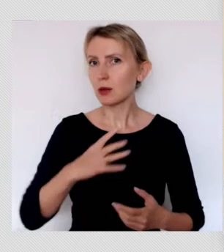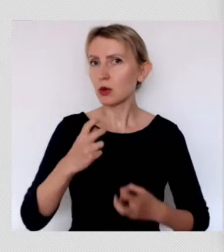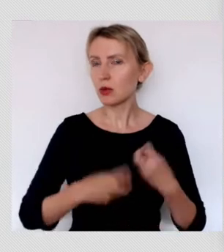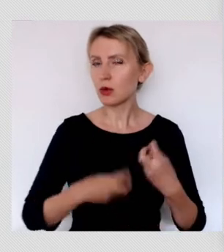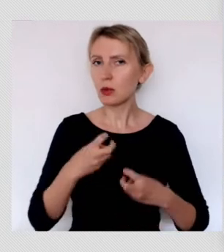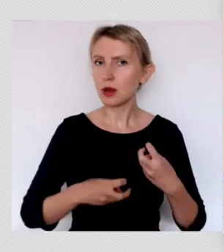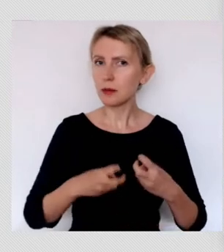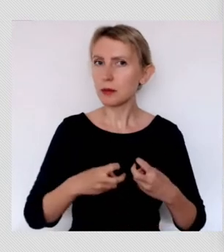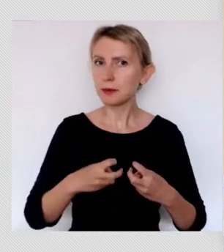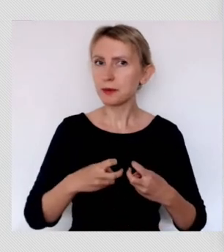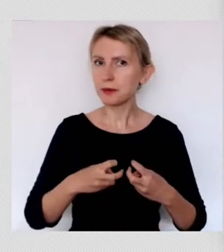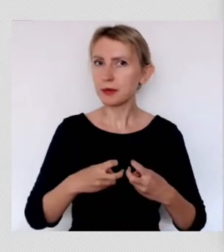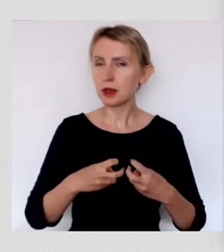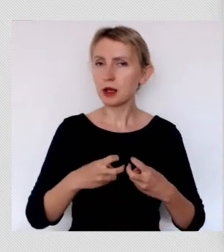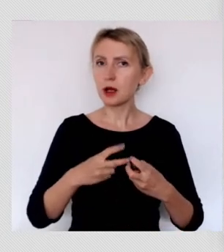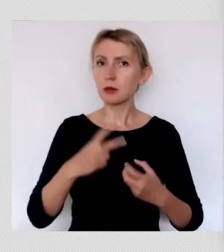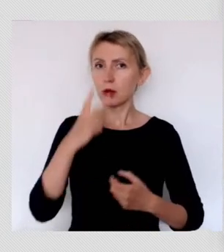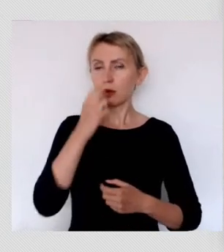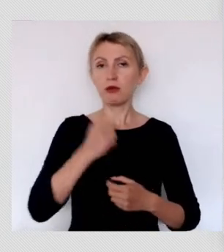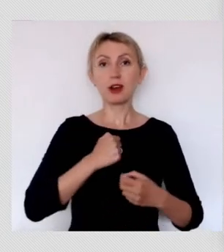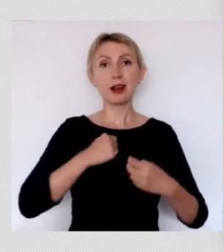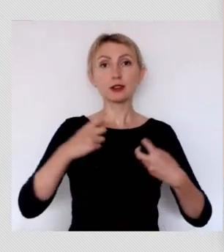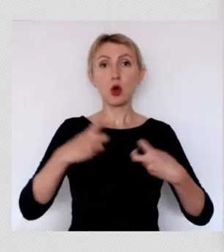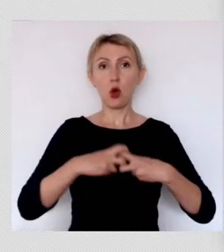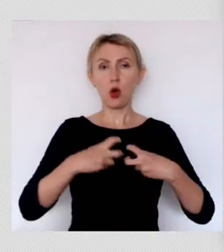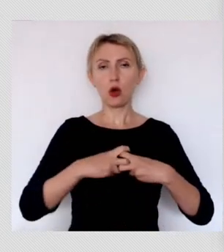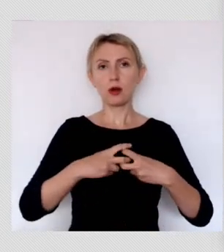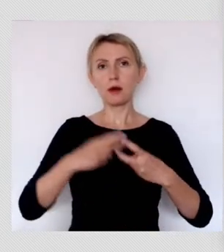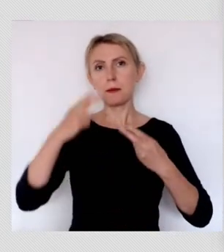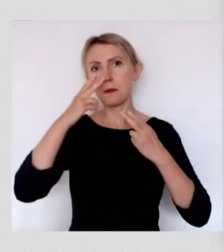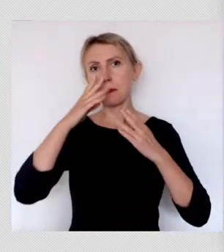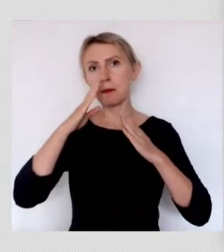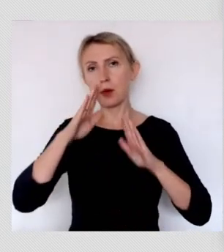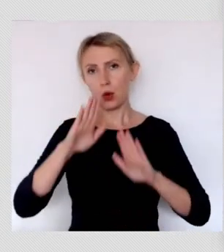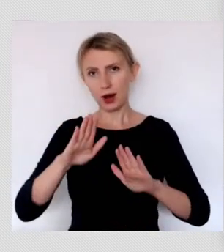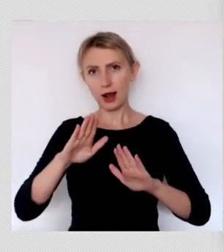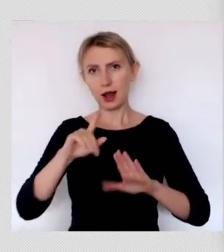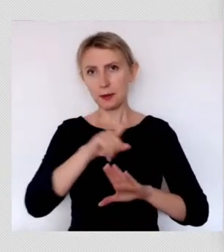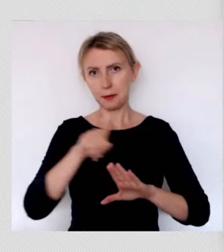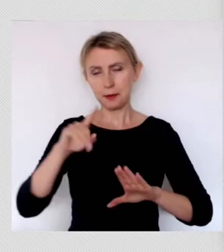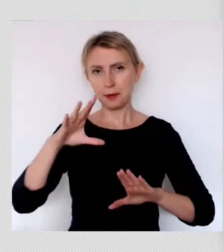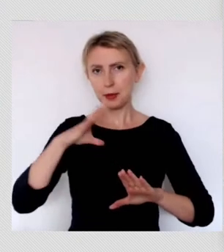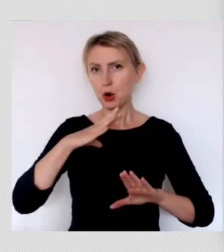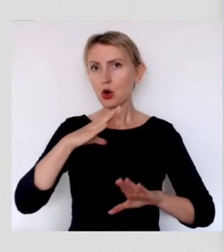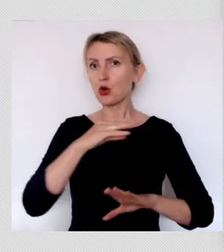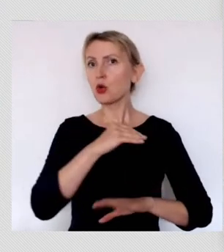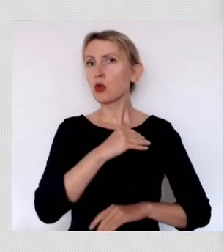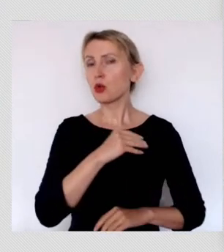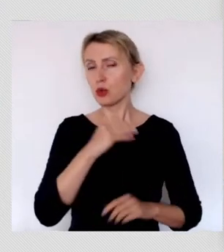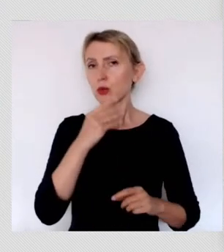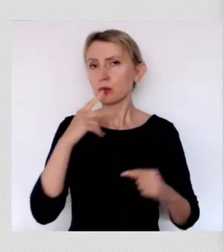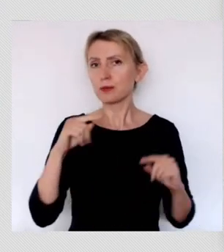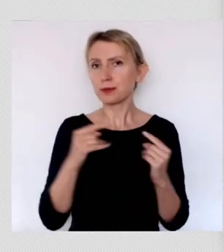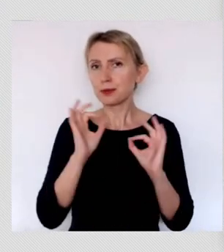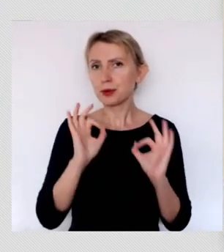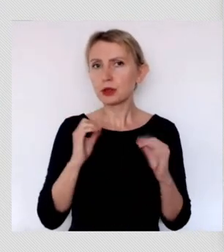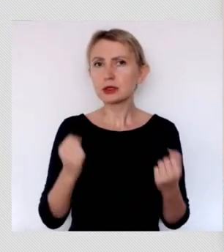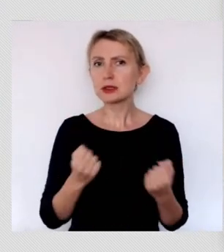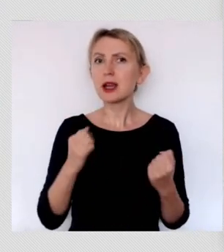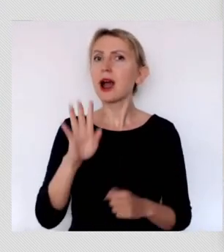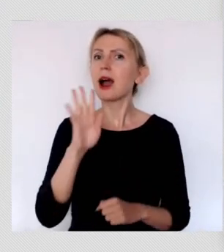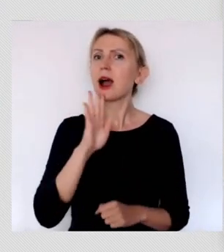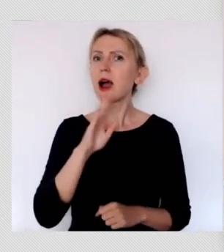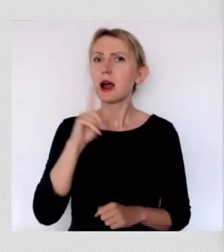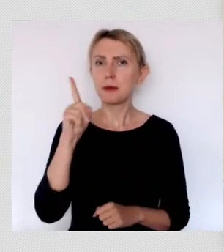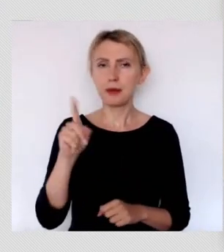tak, transparentność online, tutaj pokaz skanu łupanego, w Polsce mamy się świetnie, w Stanach Zjednoczonych mamy